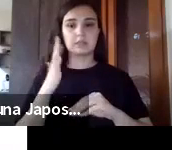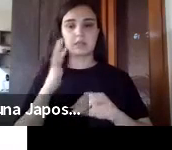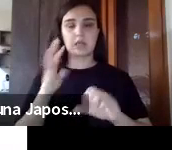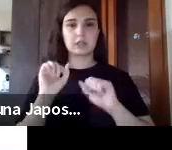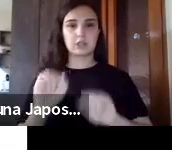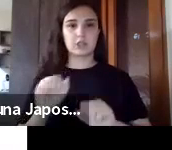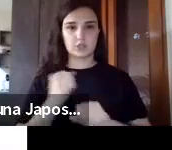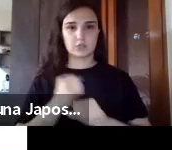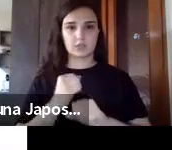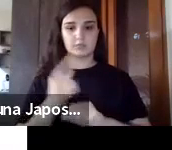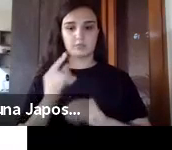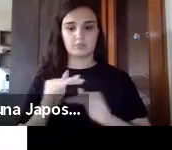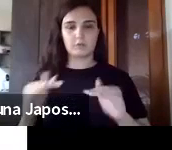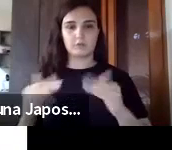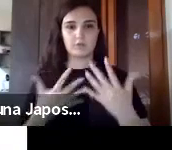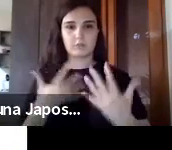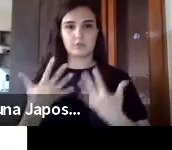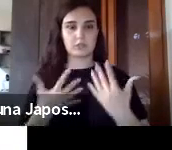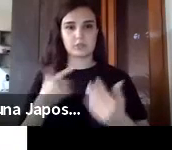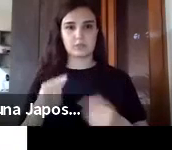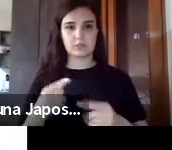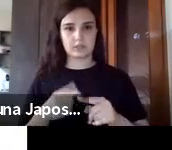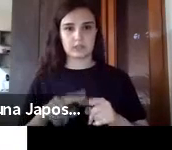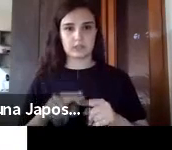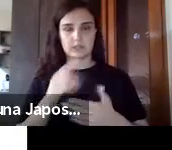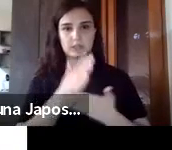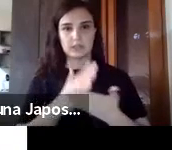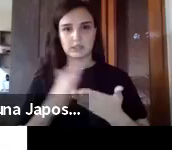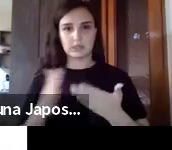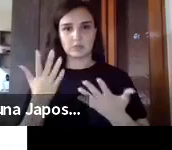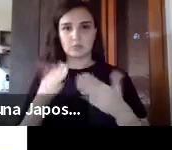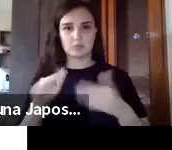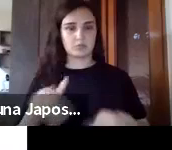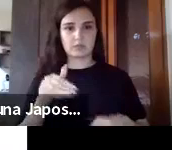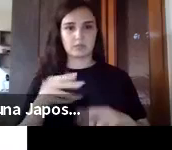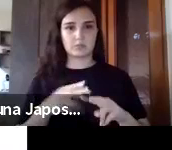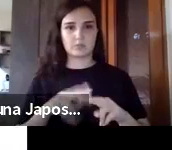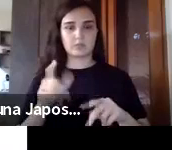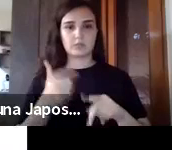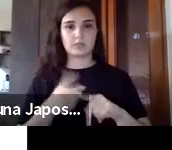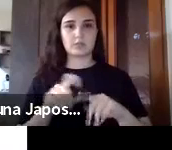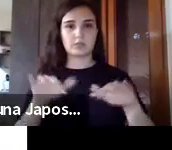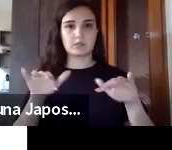მხარდაჭერას უკეთებთ ბავშვს ემოციურად. ეს ნაწილი თუ არა გაქვთ, იმიტომ რომ ძალიან